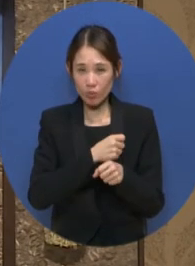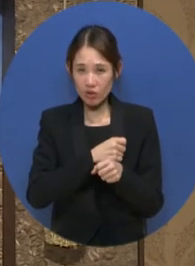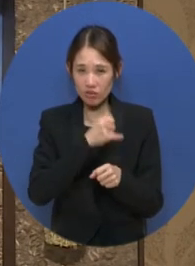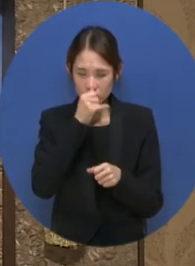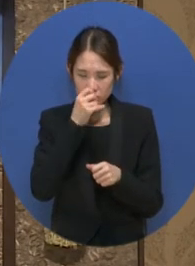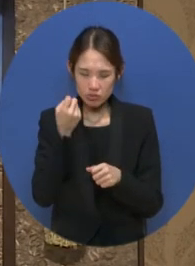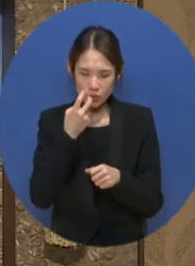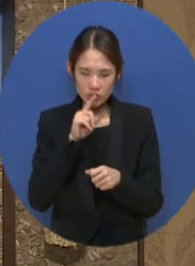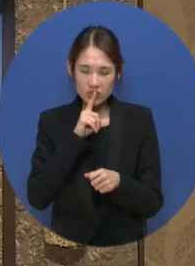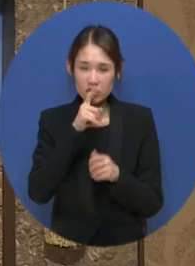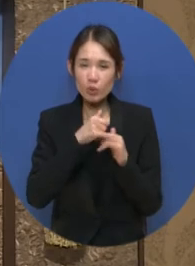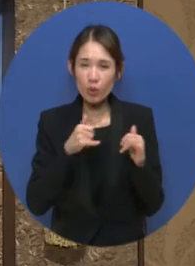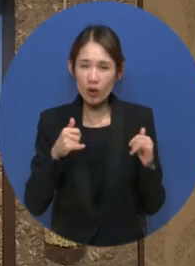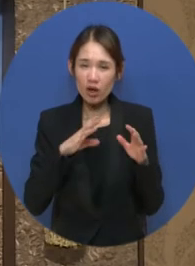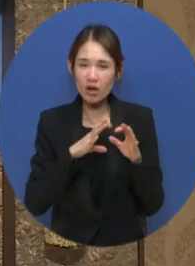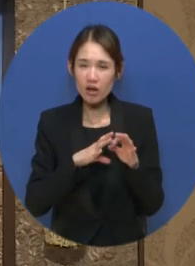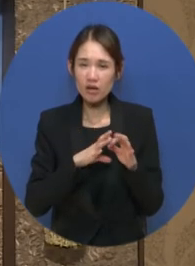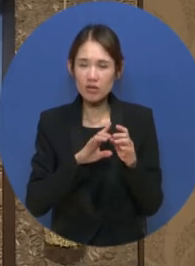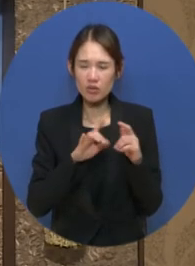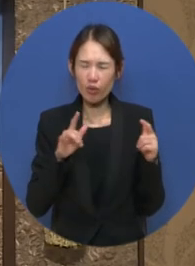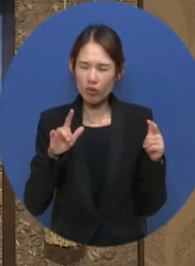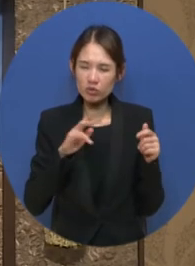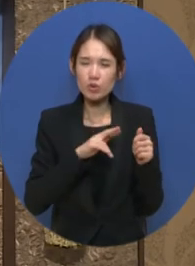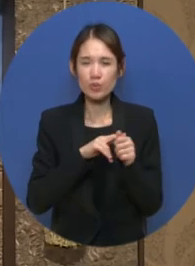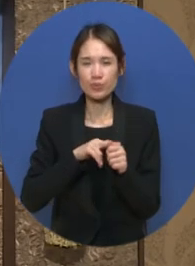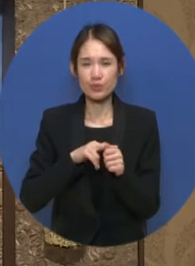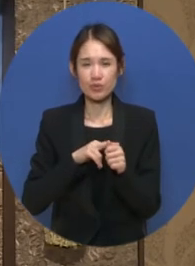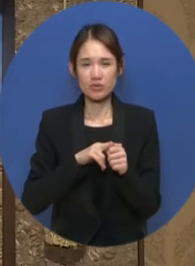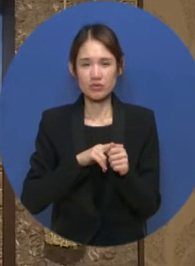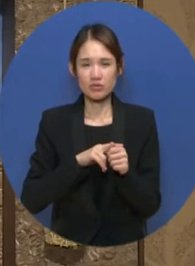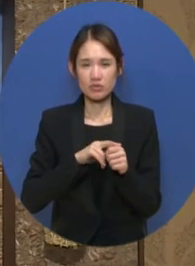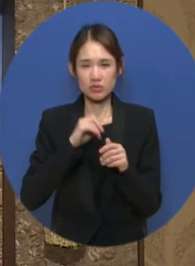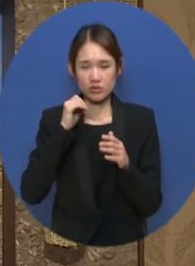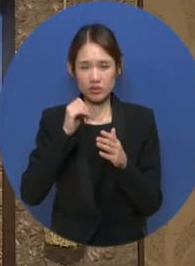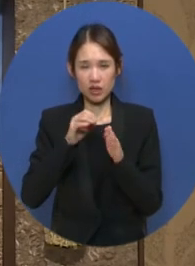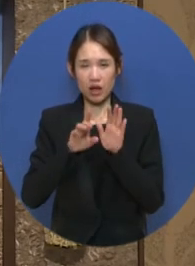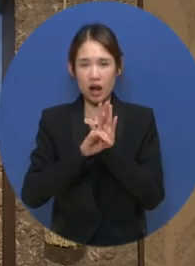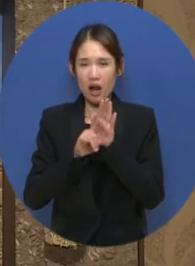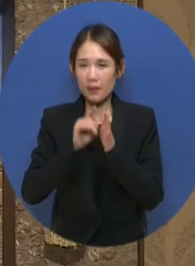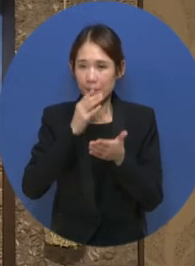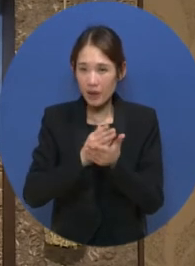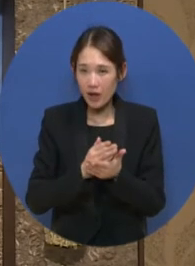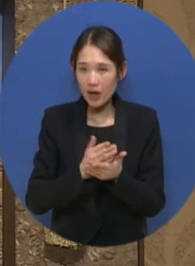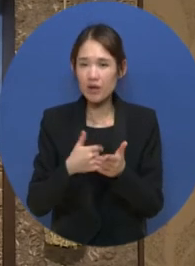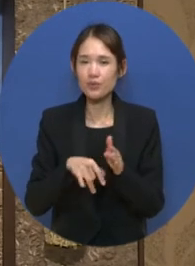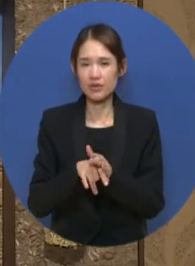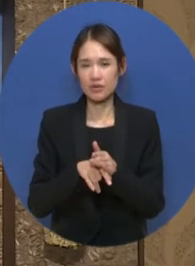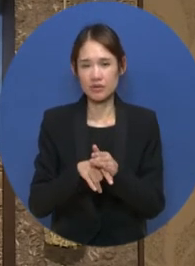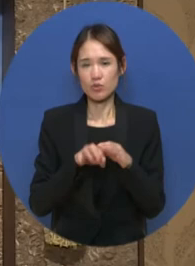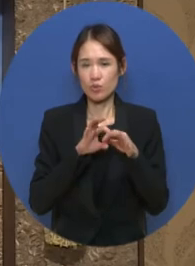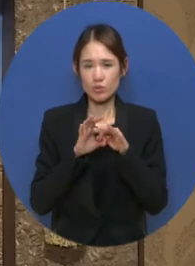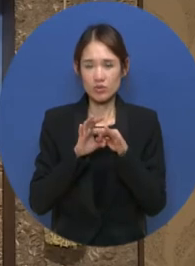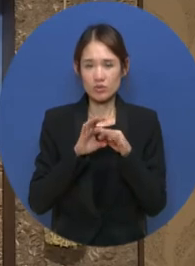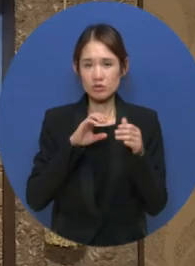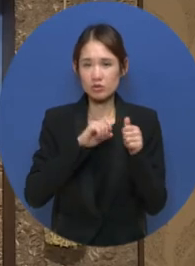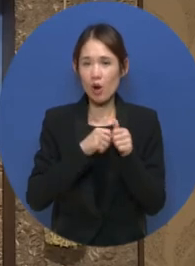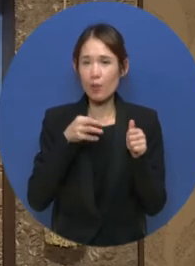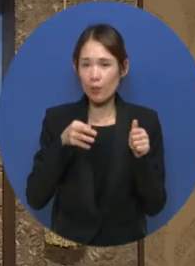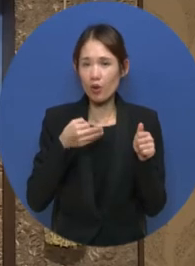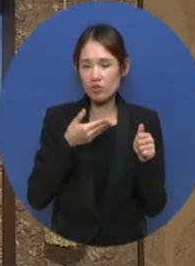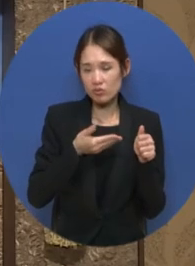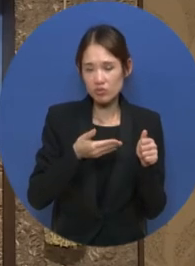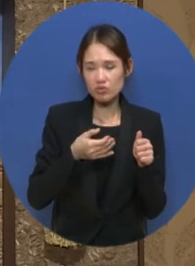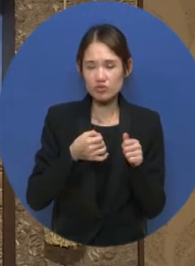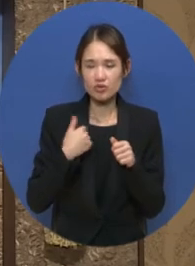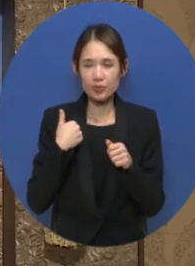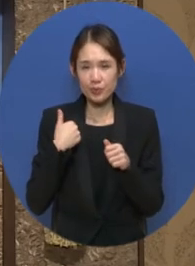보호 월 하도록 하고 있고 또 신고자에 대해 여러가지 정보들이 이제 노출 되지 못하도록 하고 있습니다 그리고 이제 그 관련해서 느 뭐 처벌까지 도 할